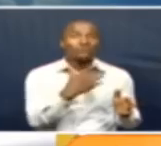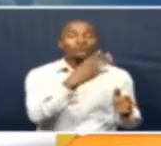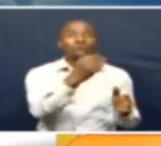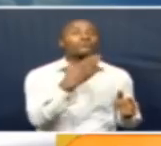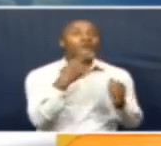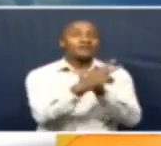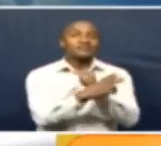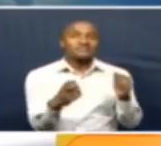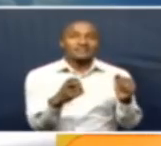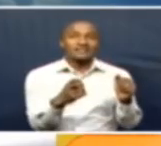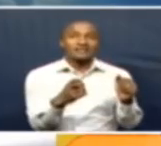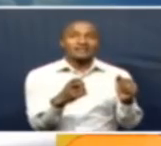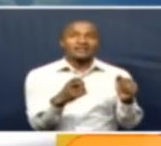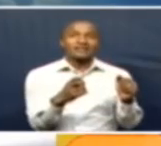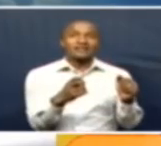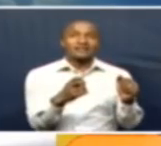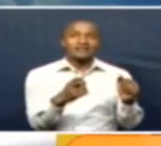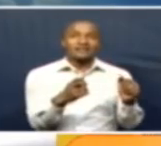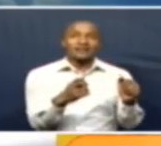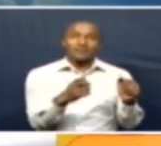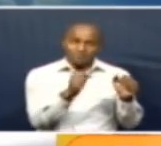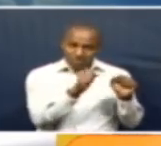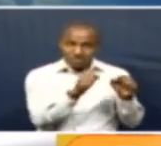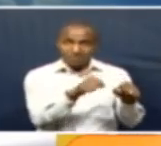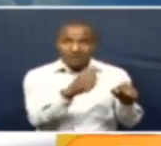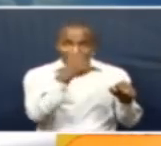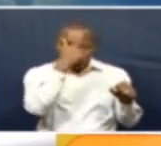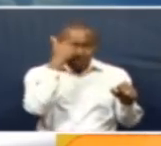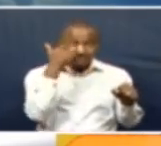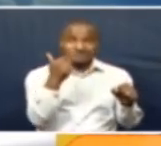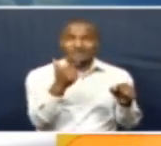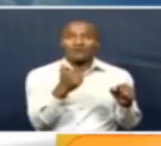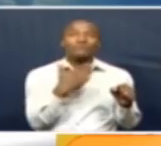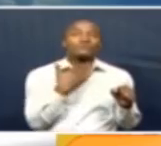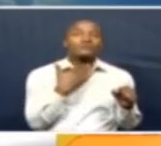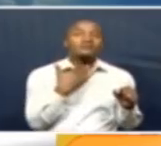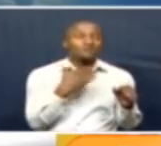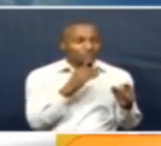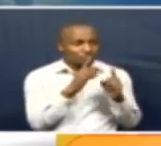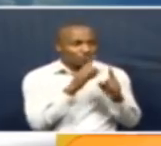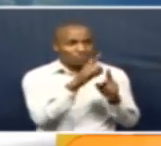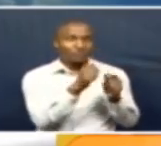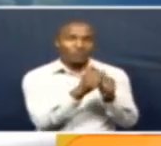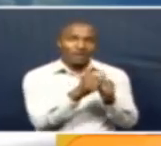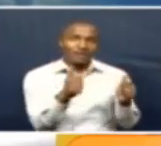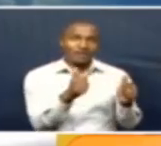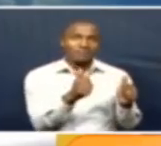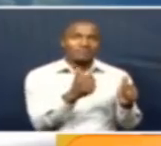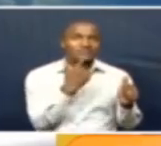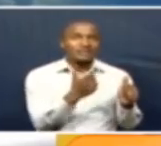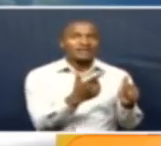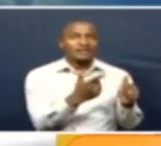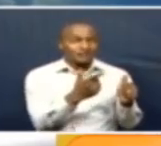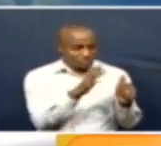na yeye amisbehave, kulikuwa na consequences yata face, kwa sababu tulikuwa tunataka tukuongelesha vizuri. Kama ni mimi nikwambie Madam Lilian, ni